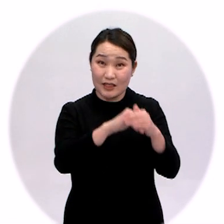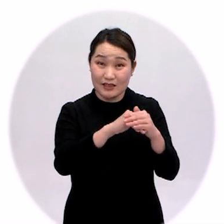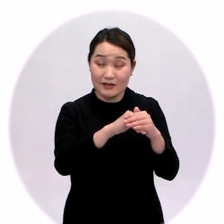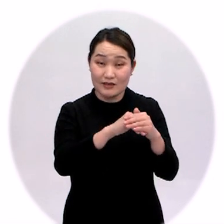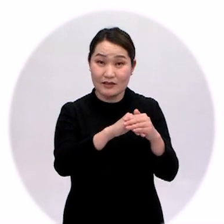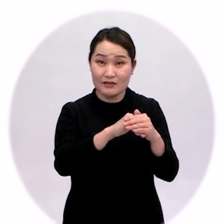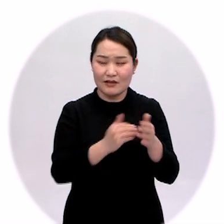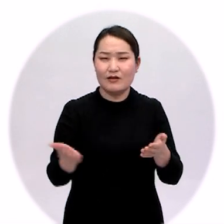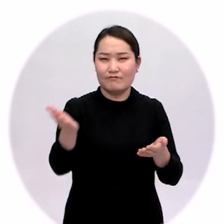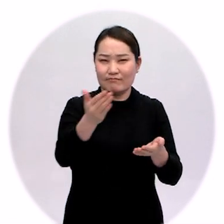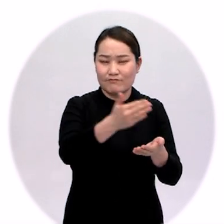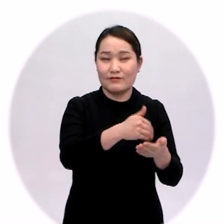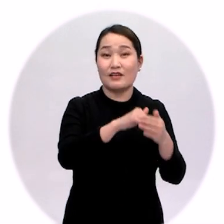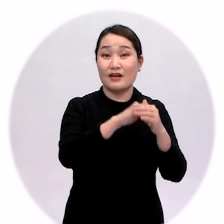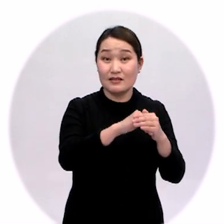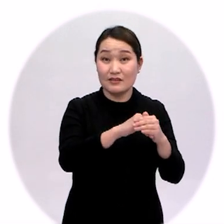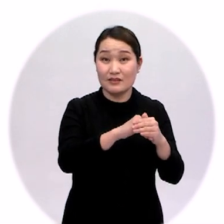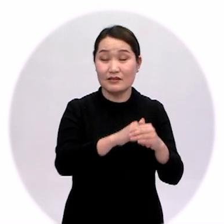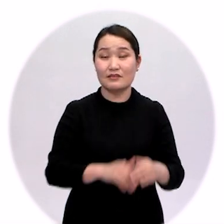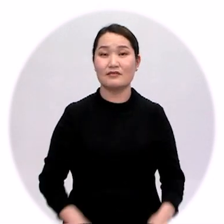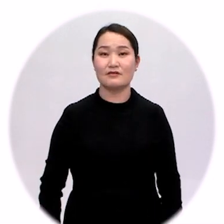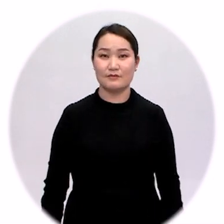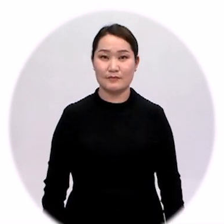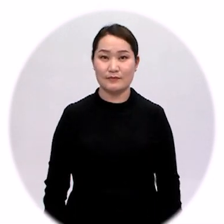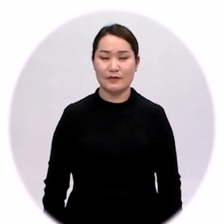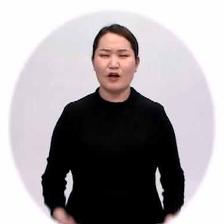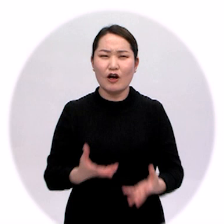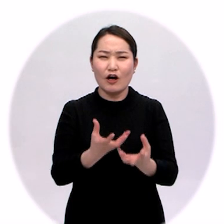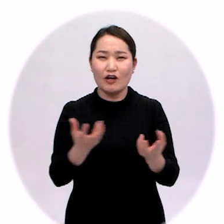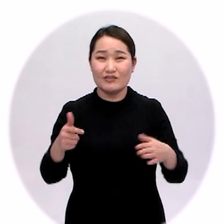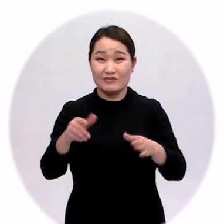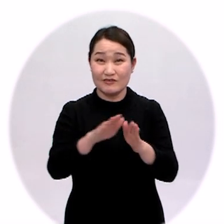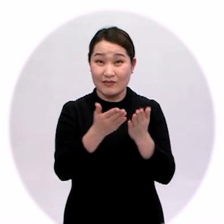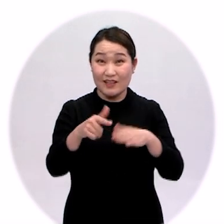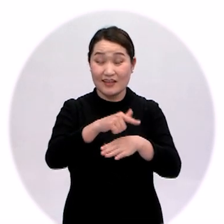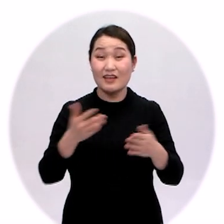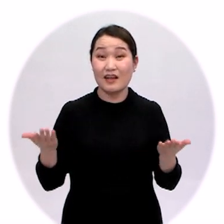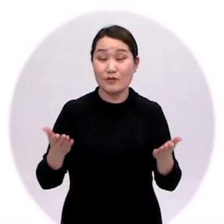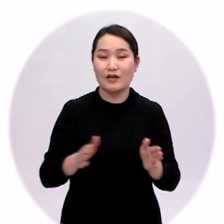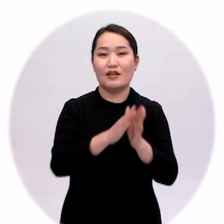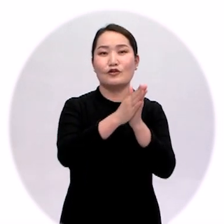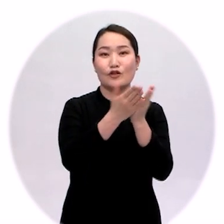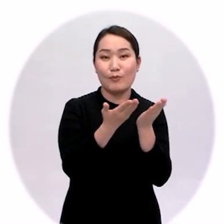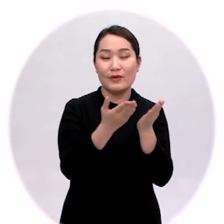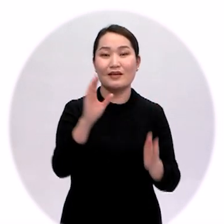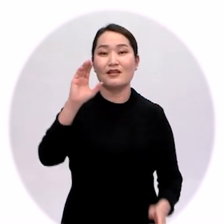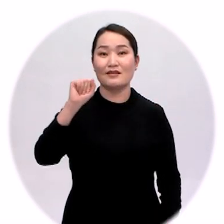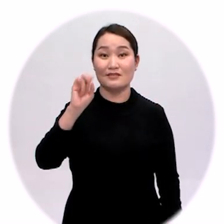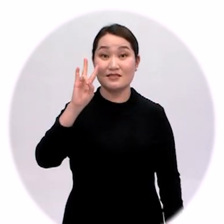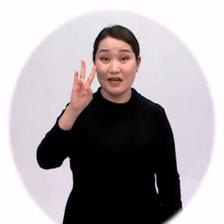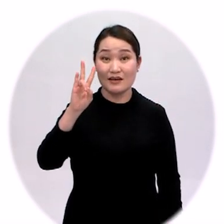утгатай. Тэгэхээр номыг олноор нь хуримтлуулсан газар юу вэ? Номын сан, тийм ээ? Номын